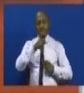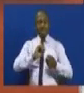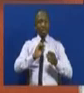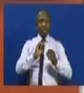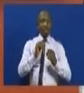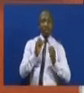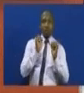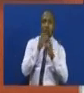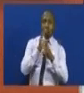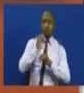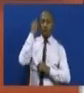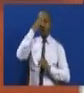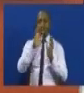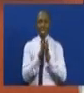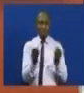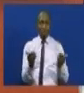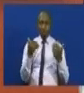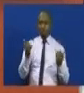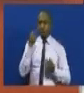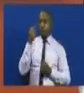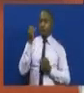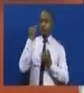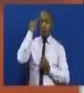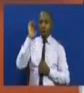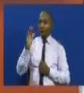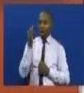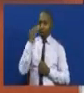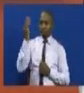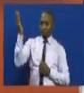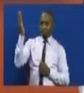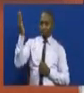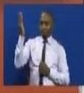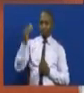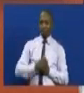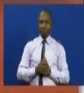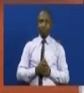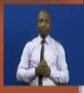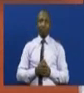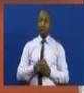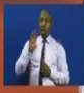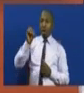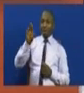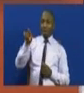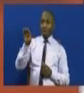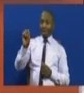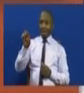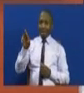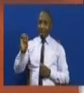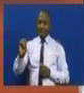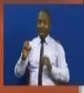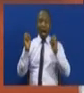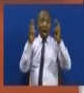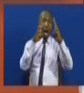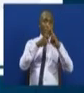Twitter pamoja na Facebook. Tuangalie sasa maoni yako mtazamaji wa TBC Aridhio. Mwengele Bishamsia Wangarenaru